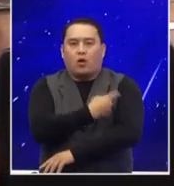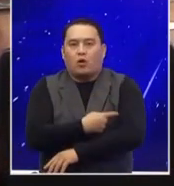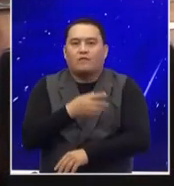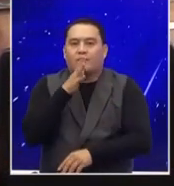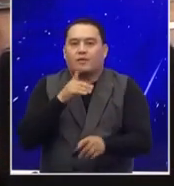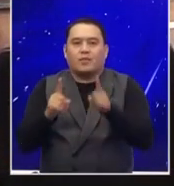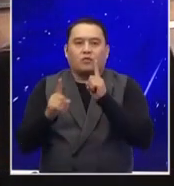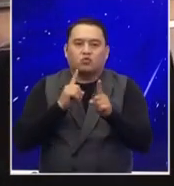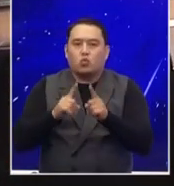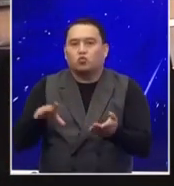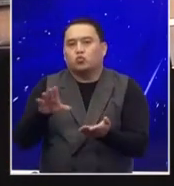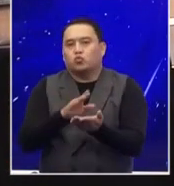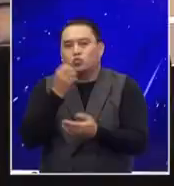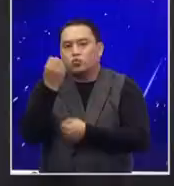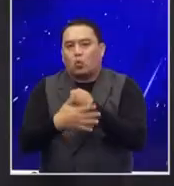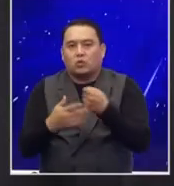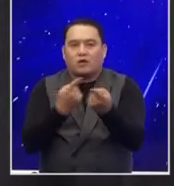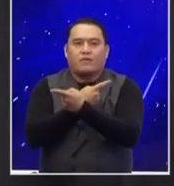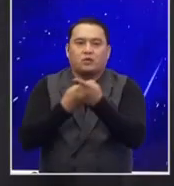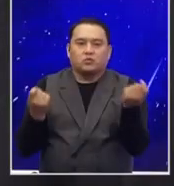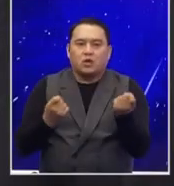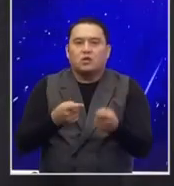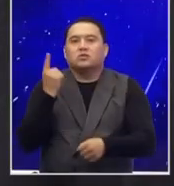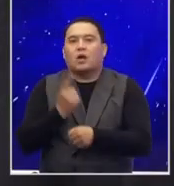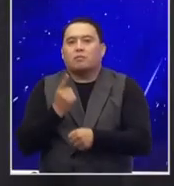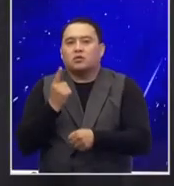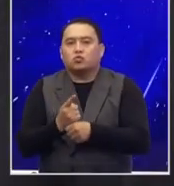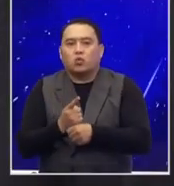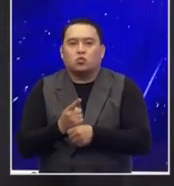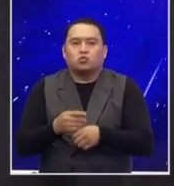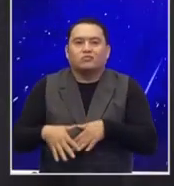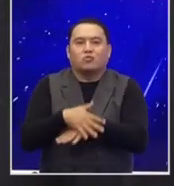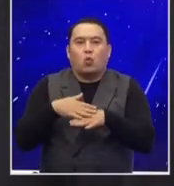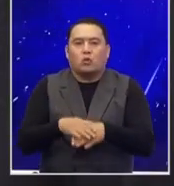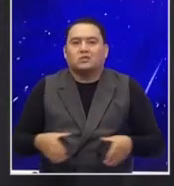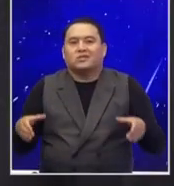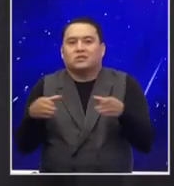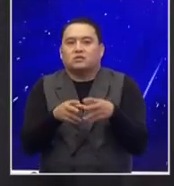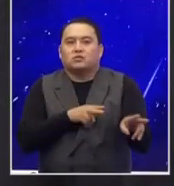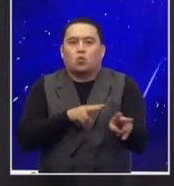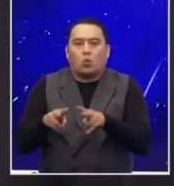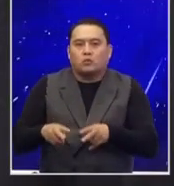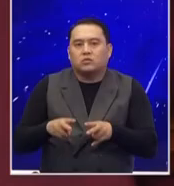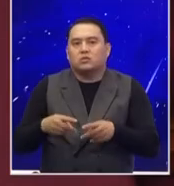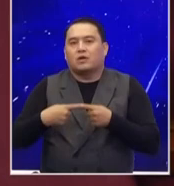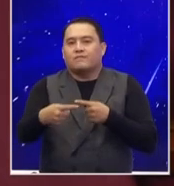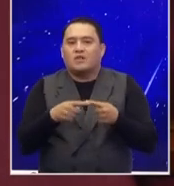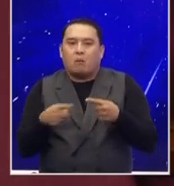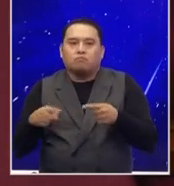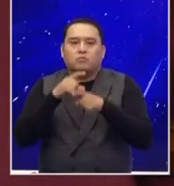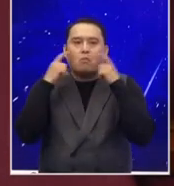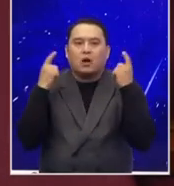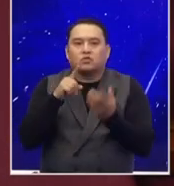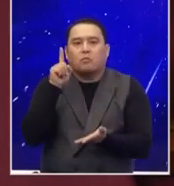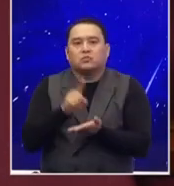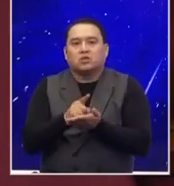время брифинга в службе центральных коммуникаций. Не допускать скученности, следить за соблюдением дистанции и